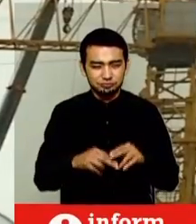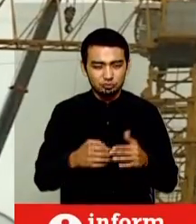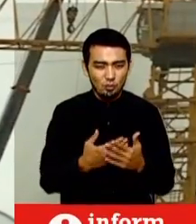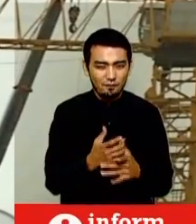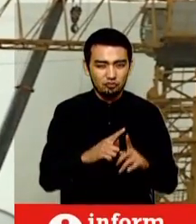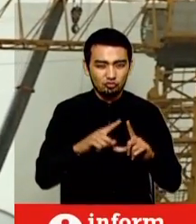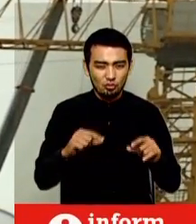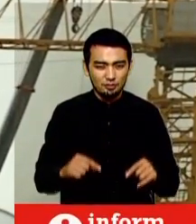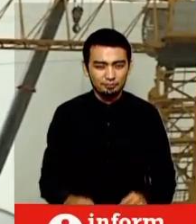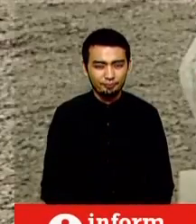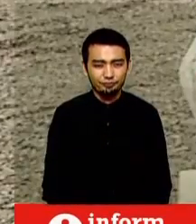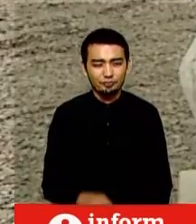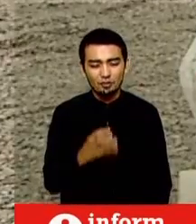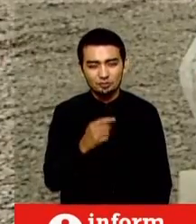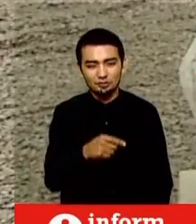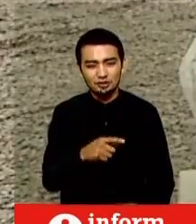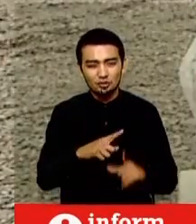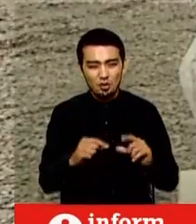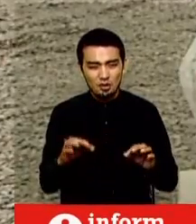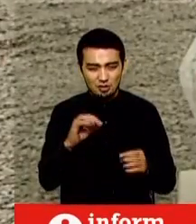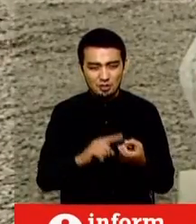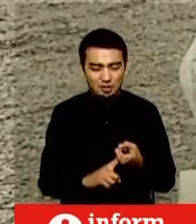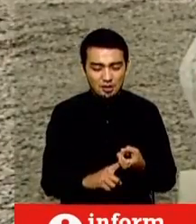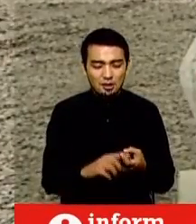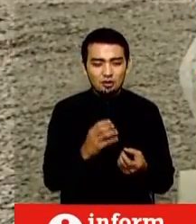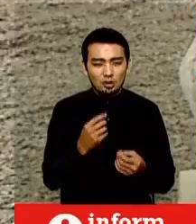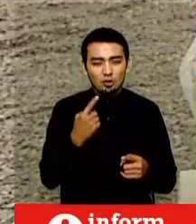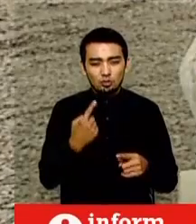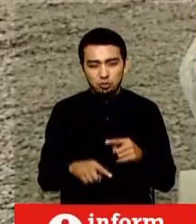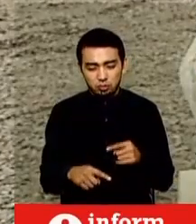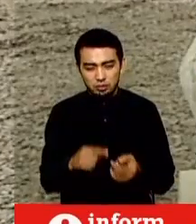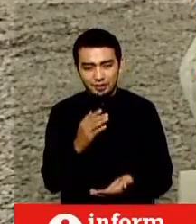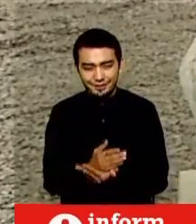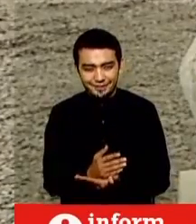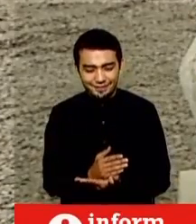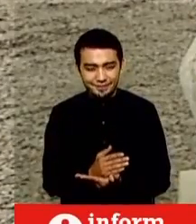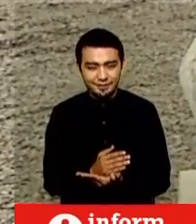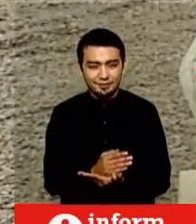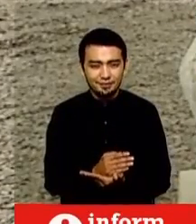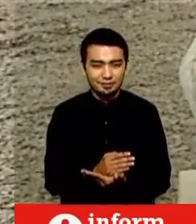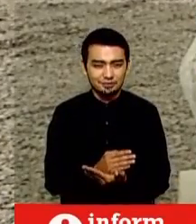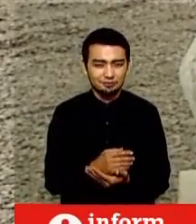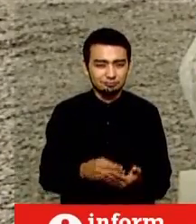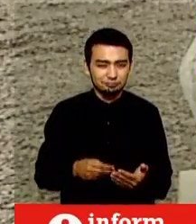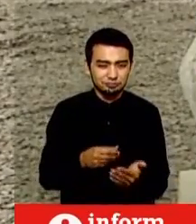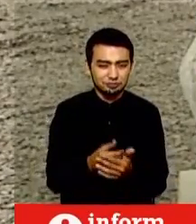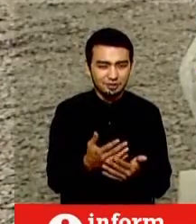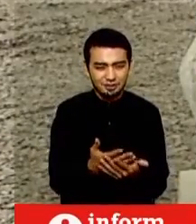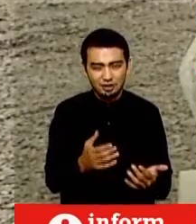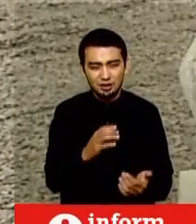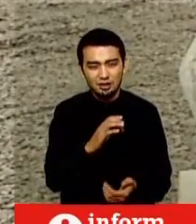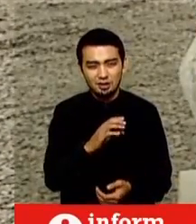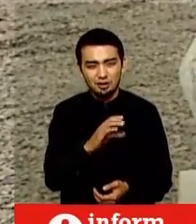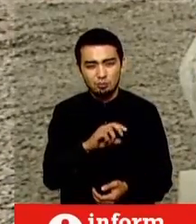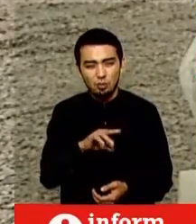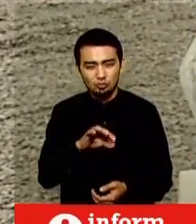школу. Помимо этой школы у нас есть очень много других благотворительных и спонсорских проектов в сфере там, не